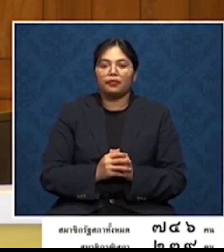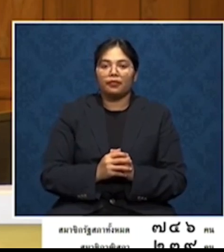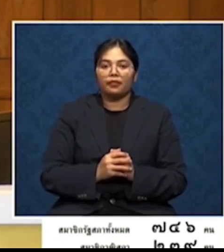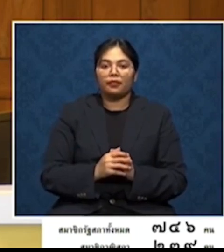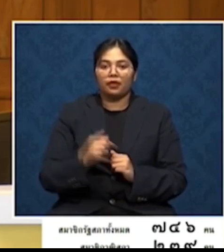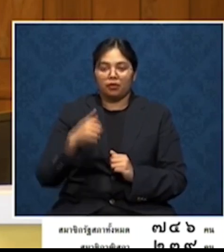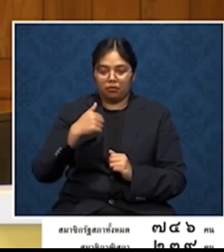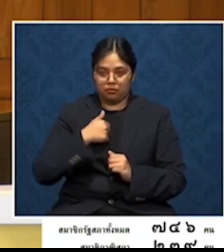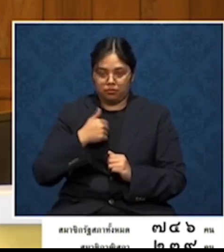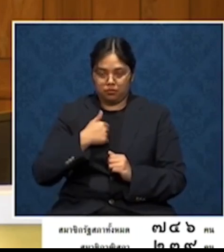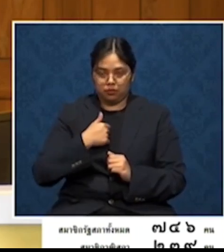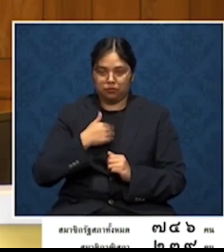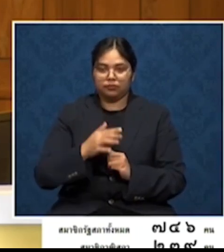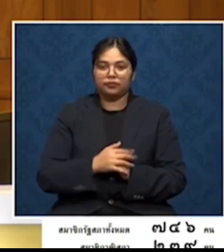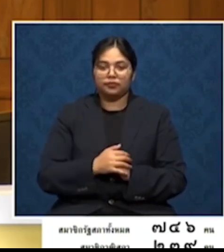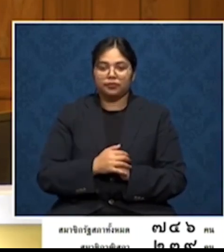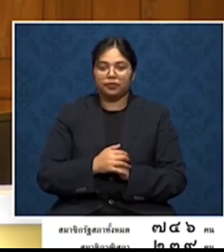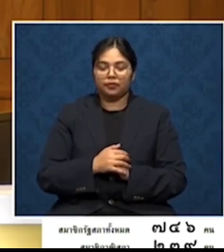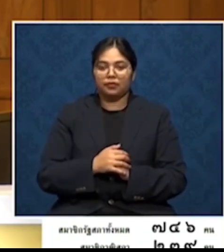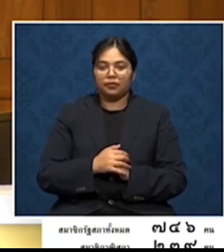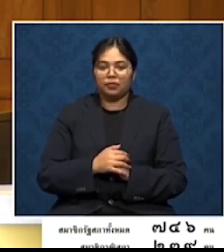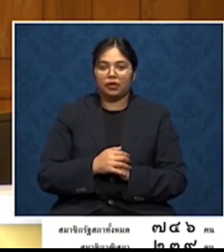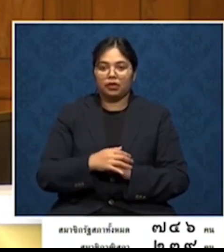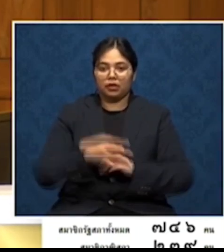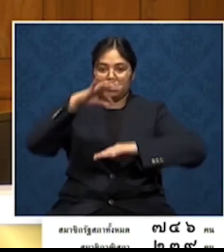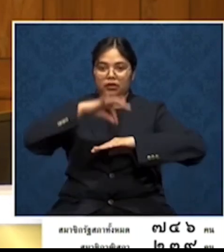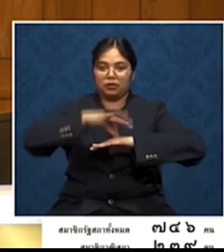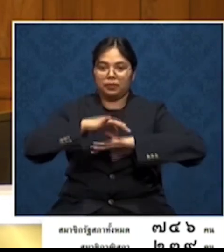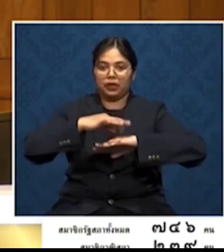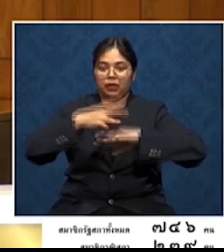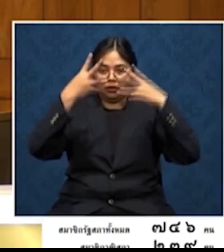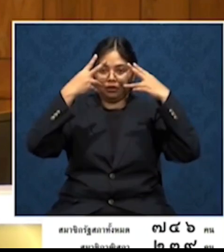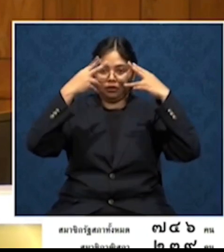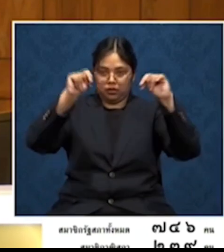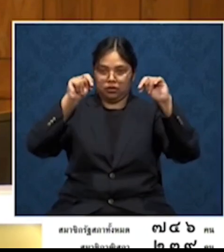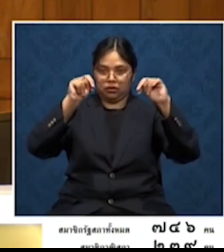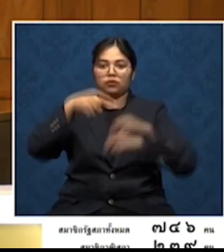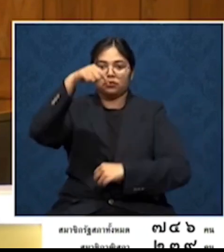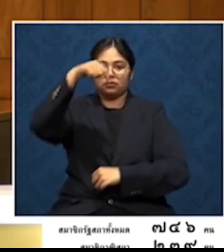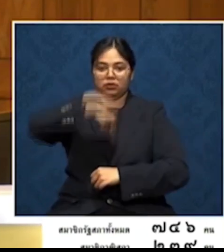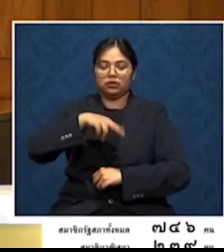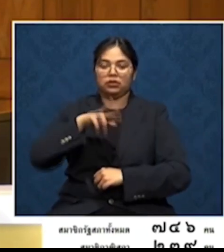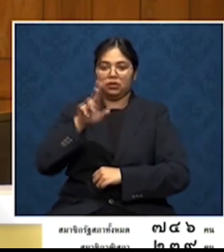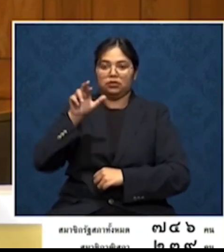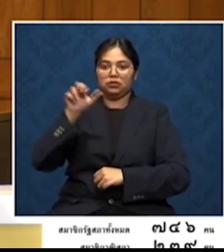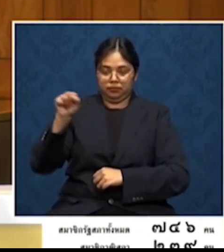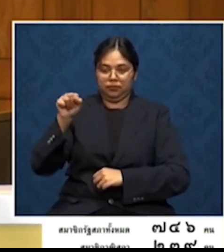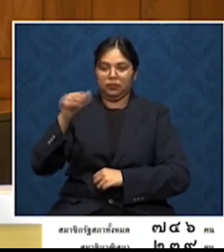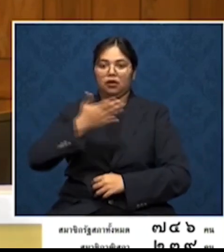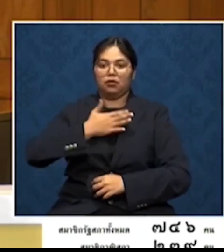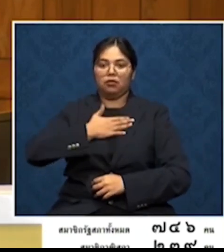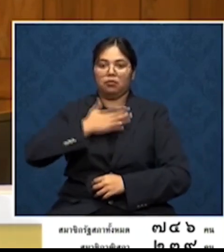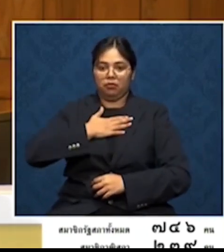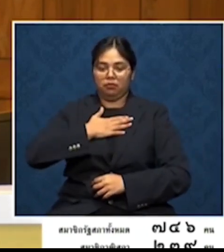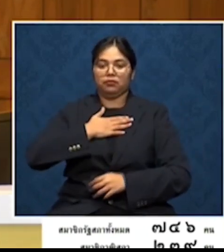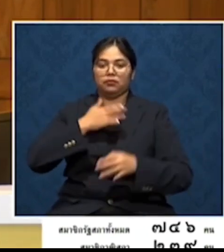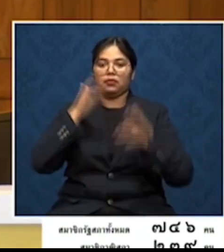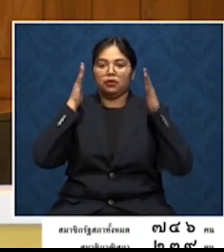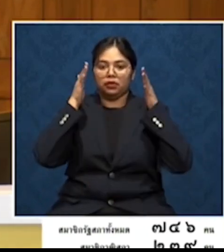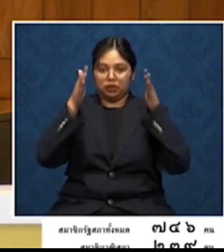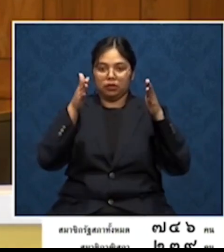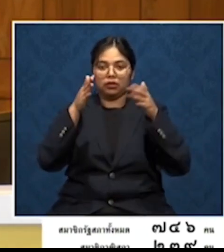ขอยิจนะครับวาการมาดำลงตำแงนี้วันนี้ที่นี่เจ็ตนาโรมของผมชัเจนครั